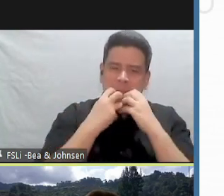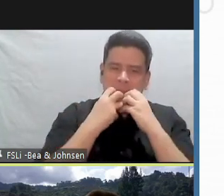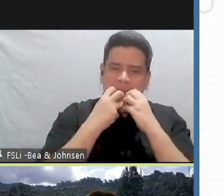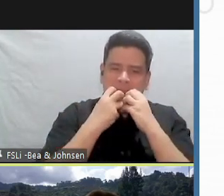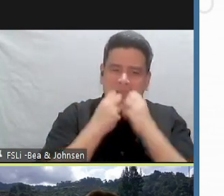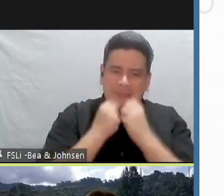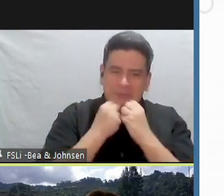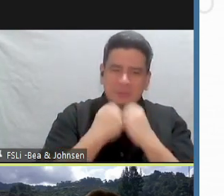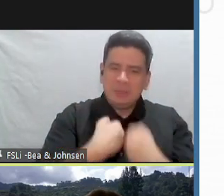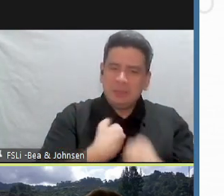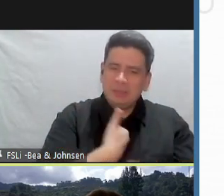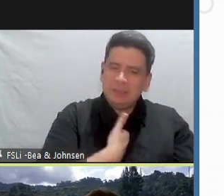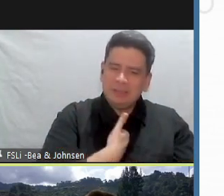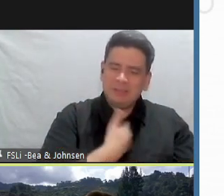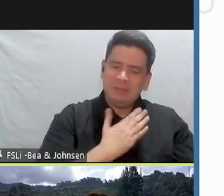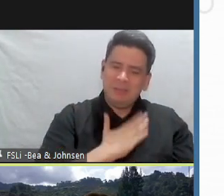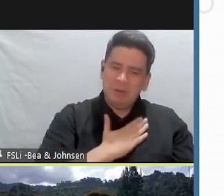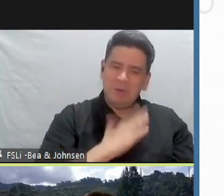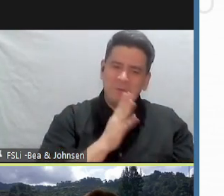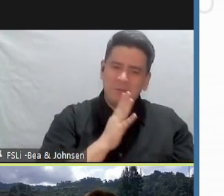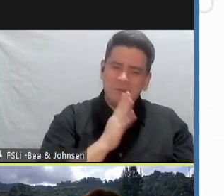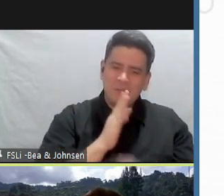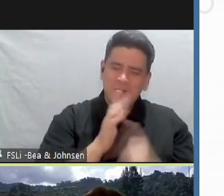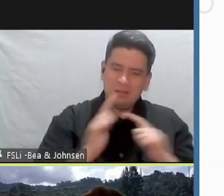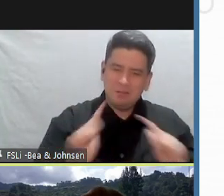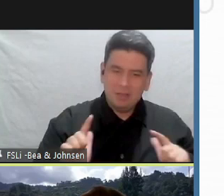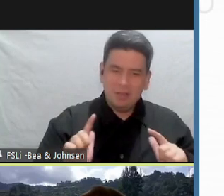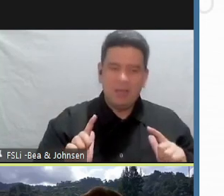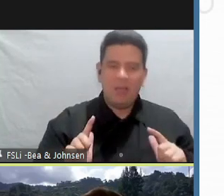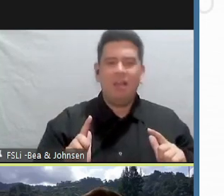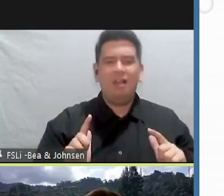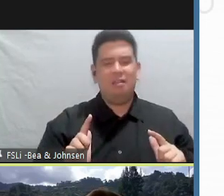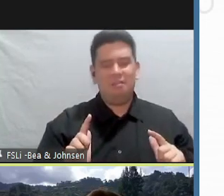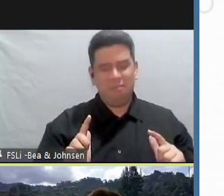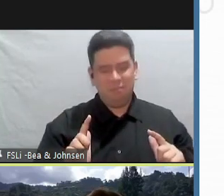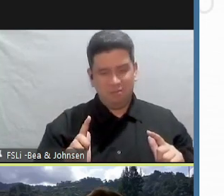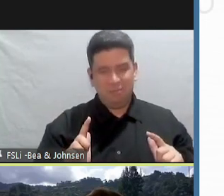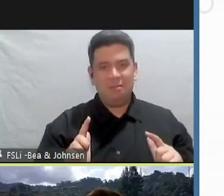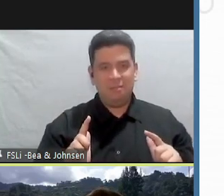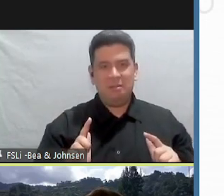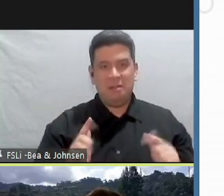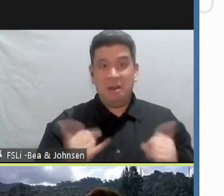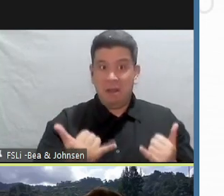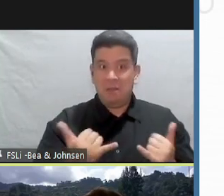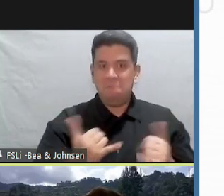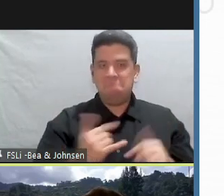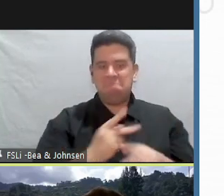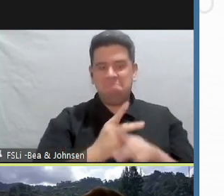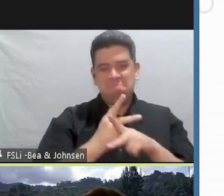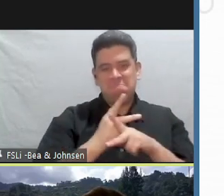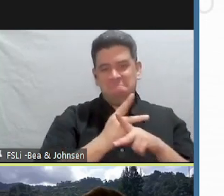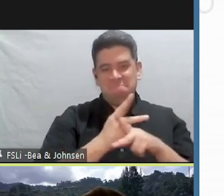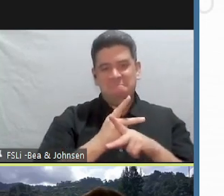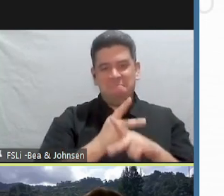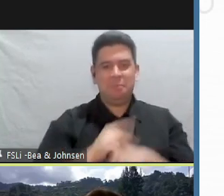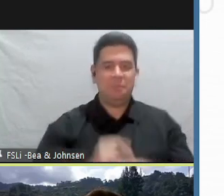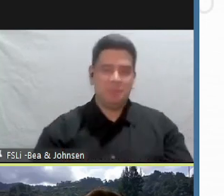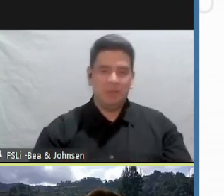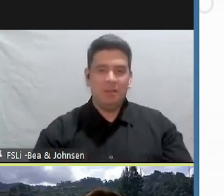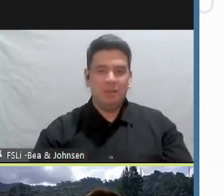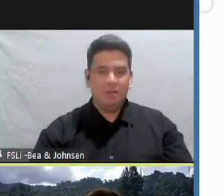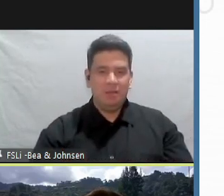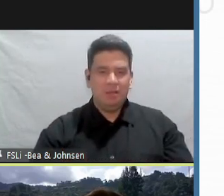pala na ating kabataan, ang ating teachers ay involved sa paggawa ng materials. Kasi dito nila natututunan